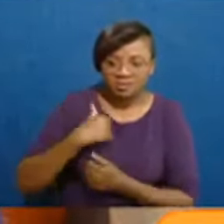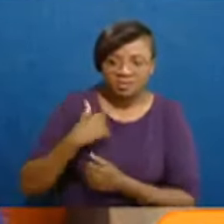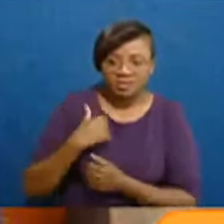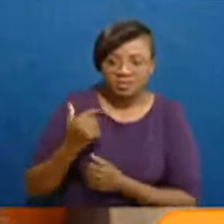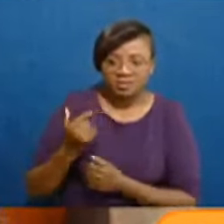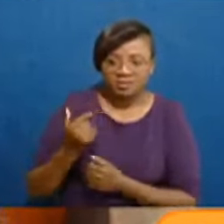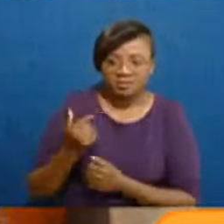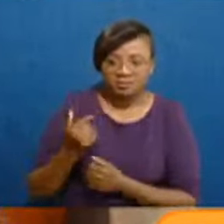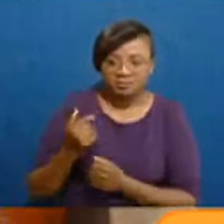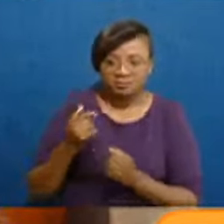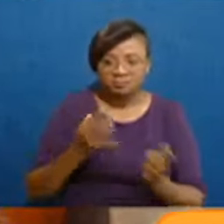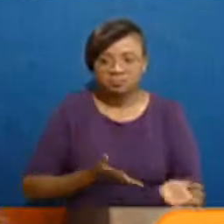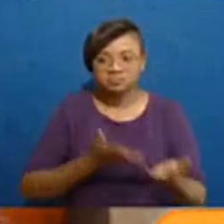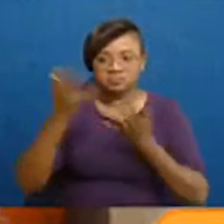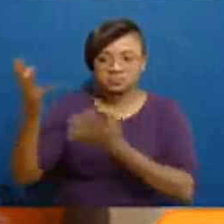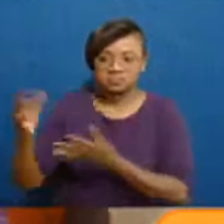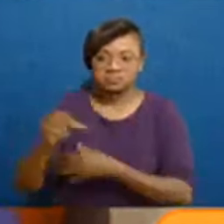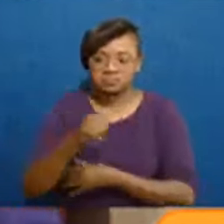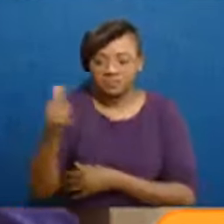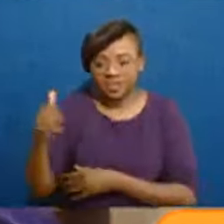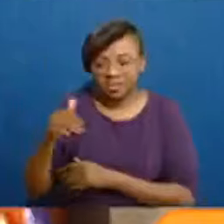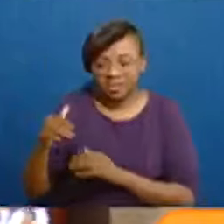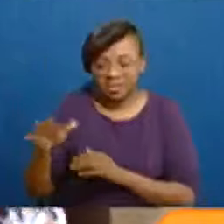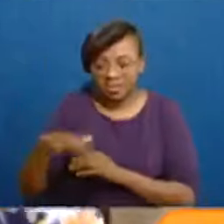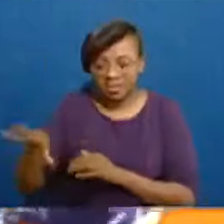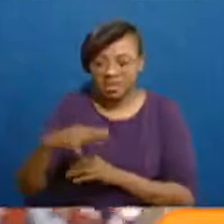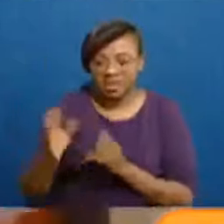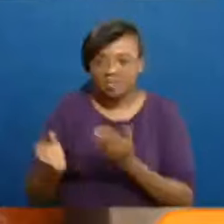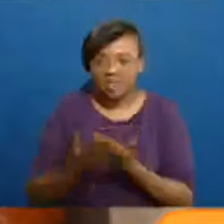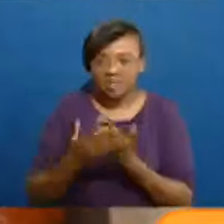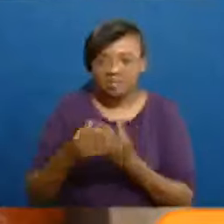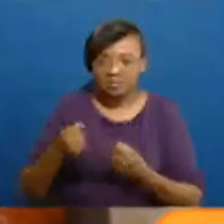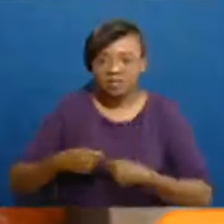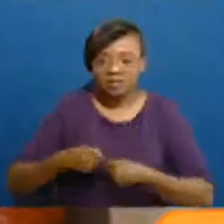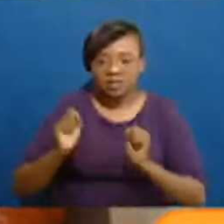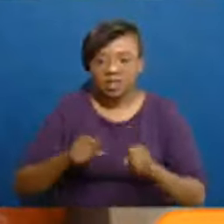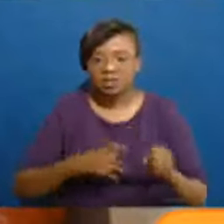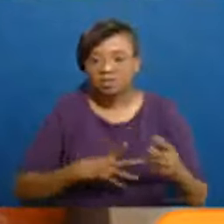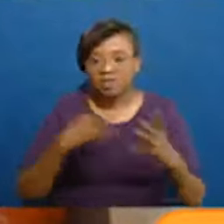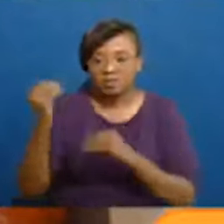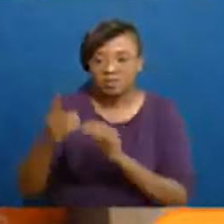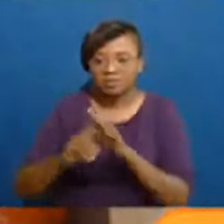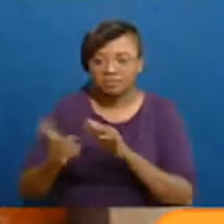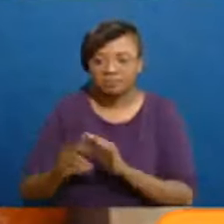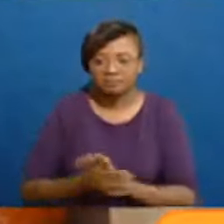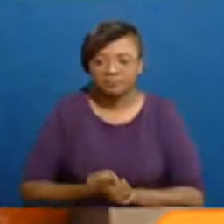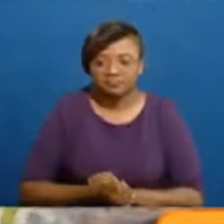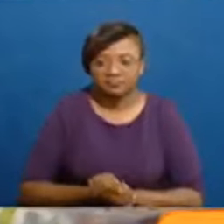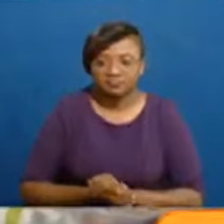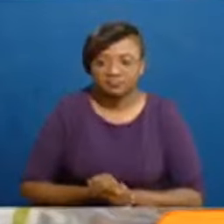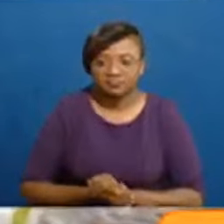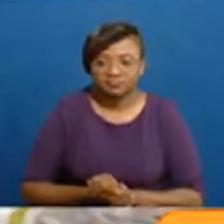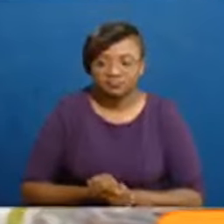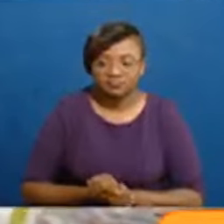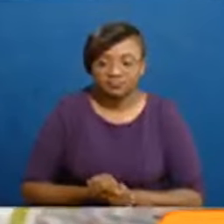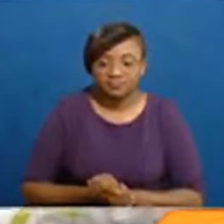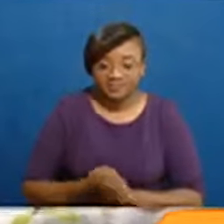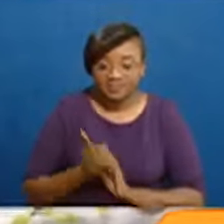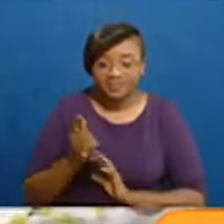kuniinua kunipeleka the other floor ndo waweze pia kunibebania wanirushe nje ndo watu waweze kunisaidia. Akiwa